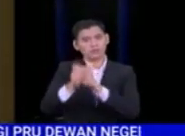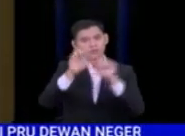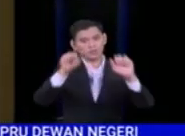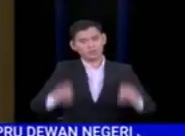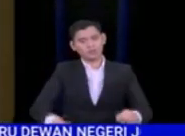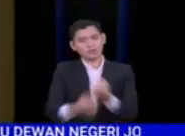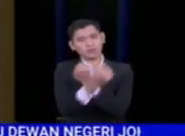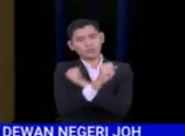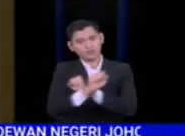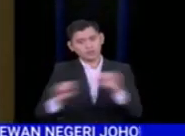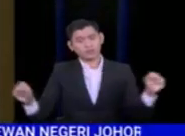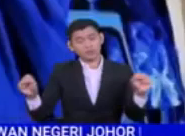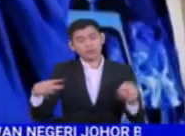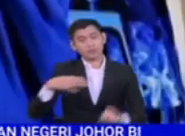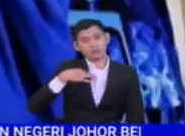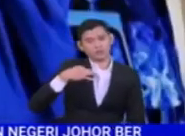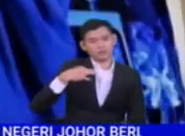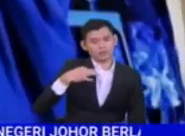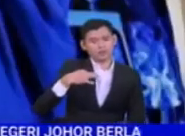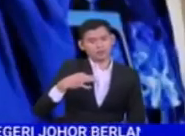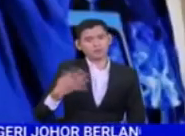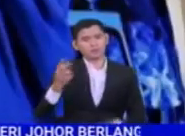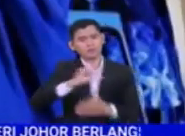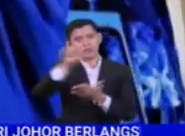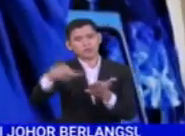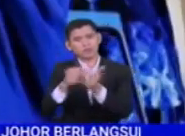dapat menyediakan inventory jumlah dengan efisien